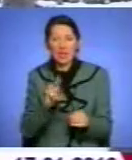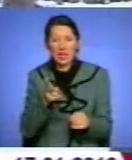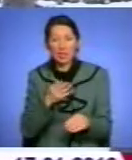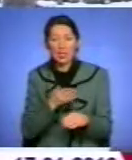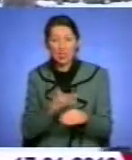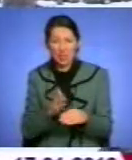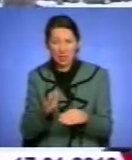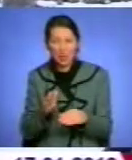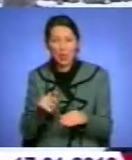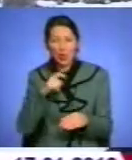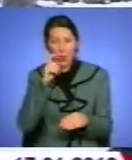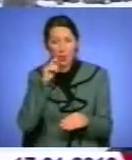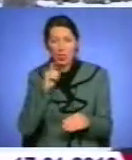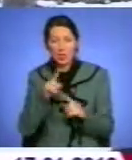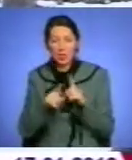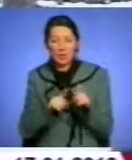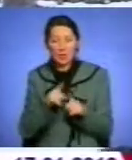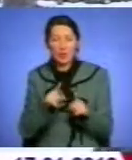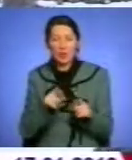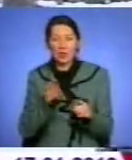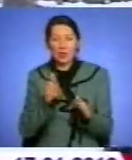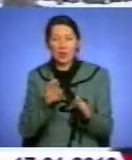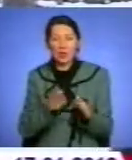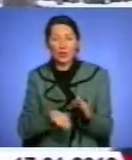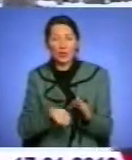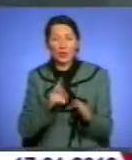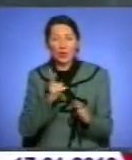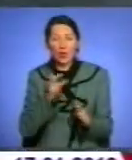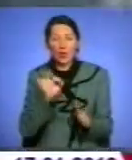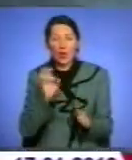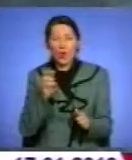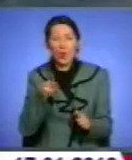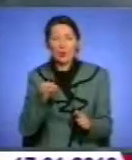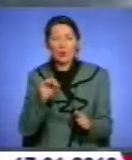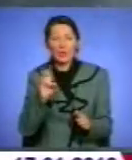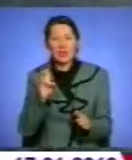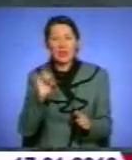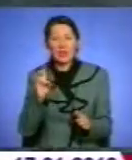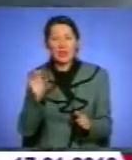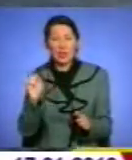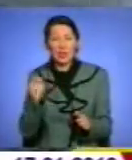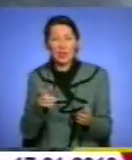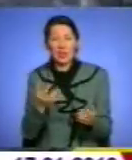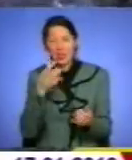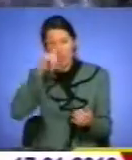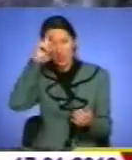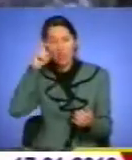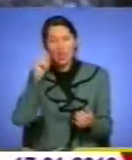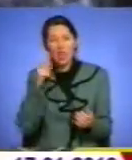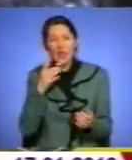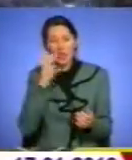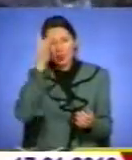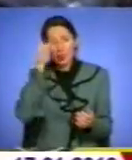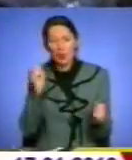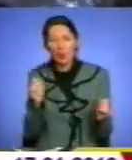України зміниться в сторону континентальності. А ще спекотне літо, сувора зима, зменшення кількості